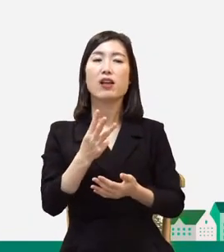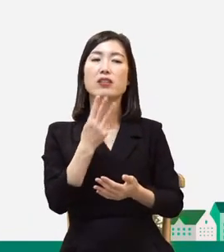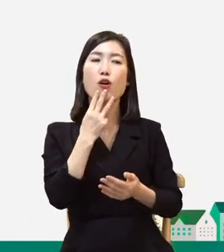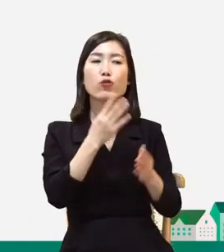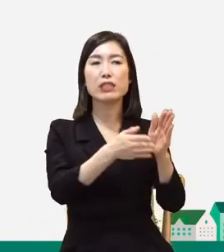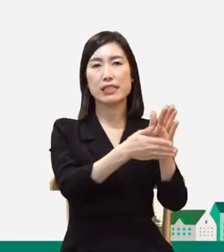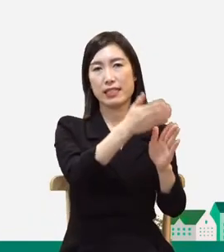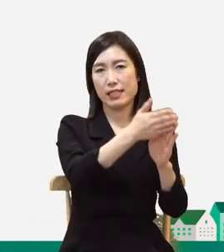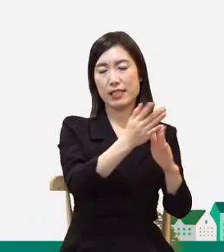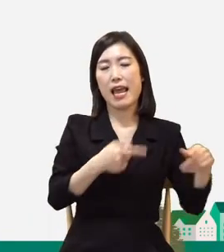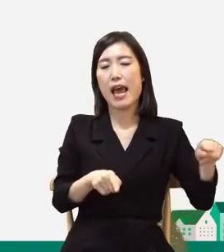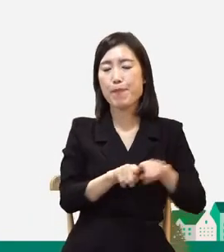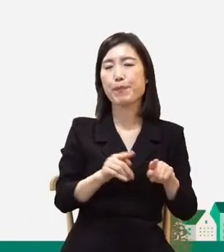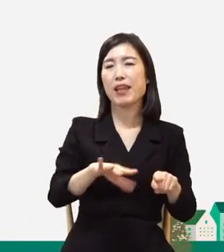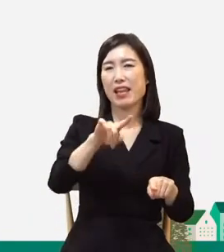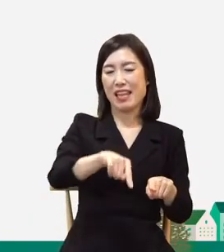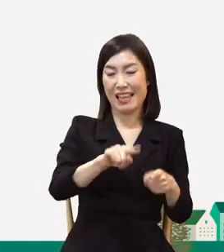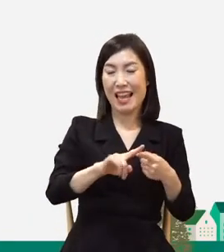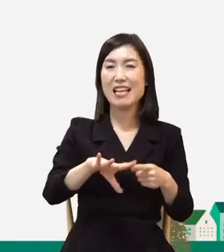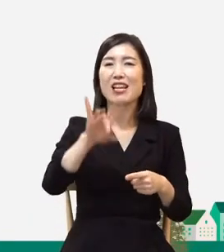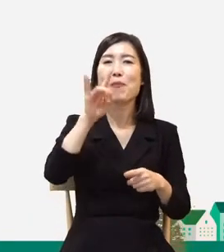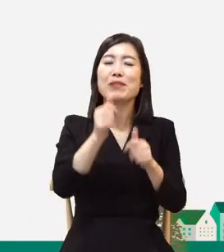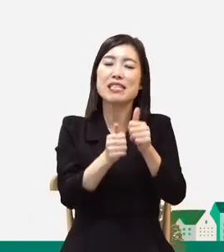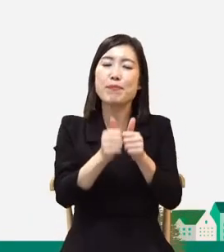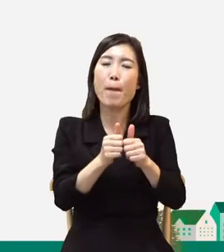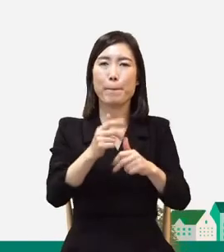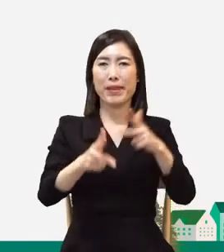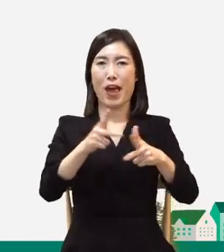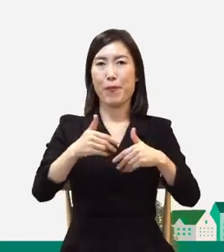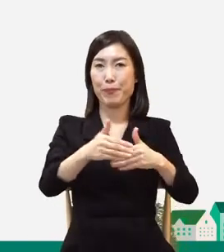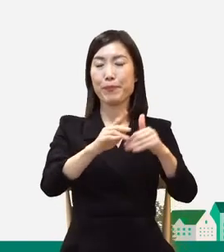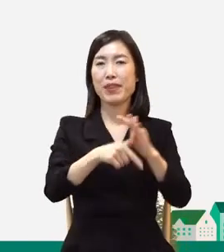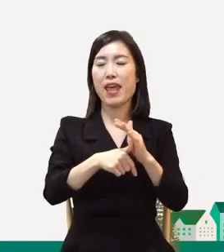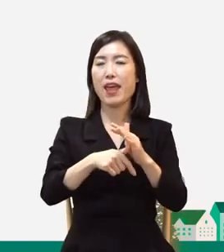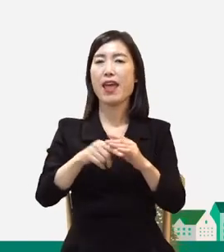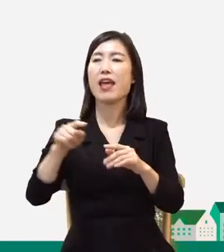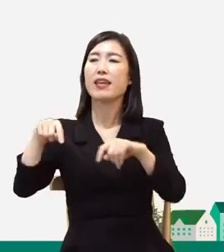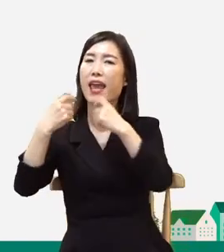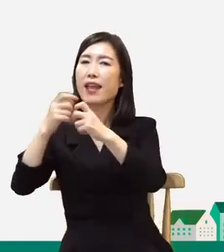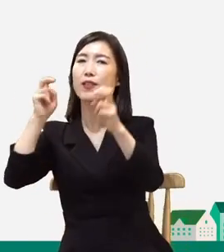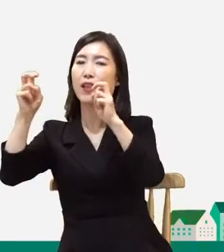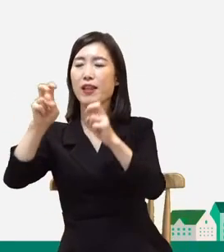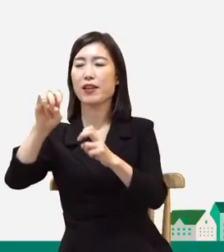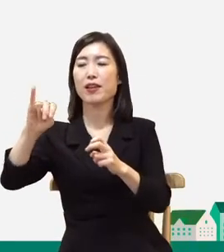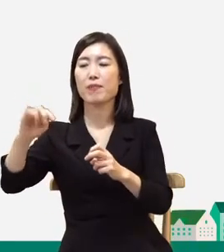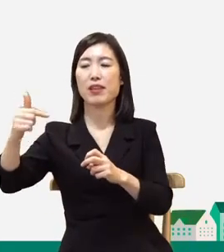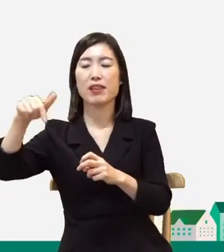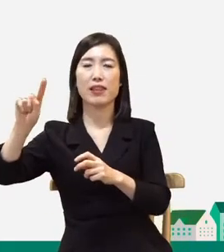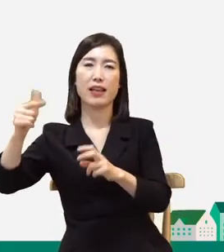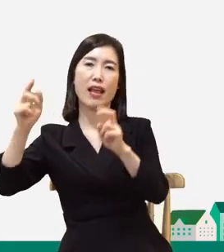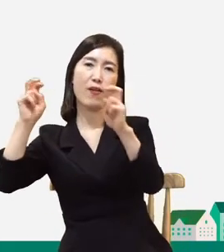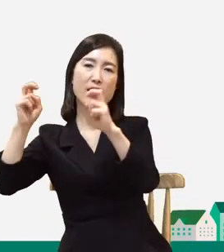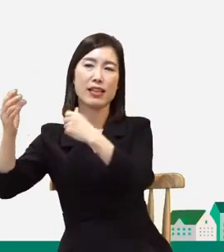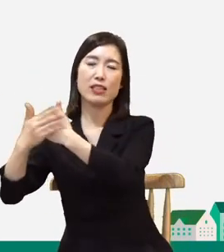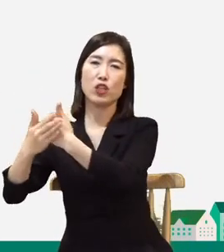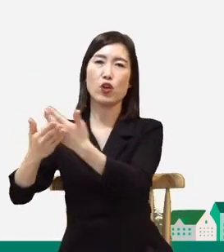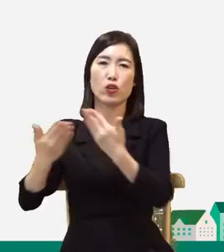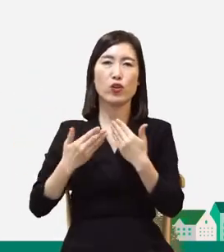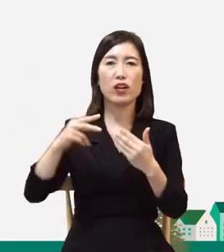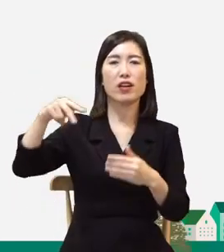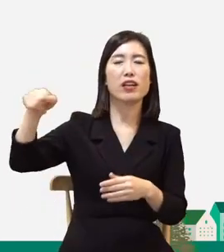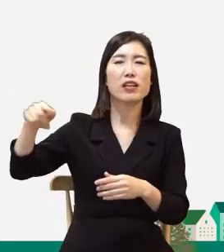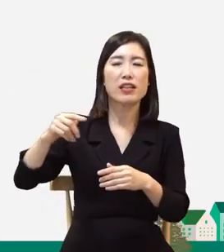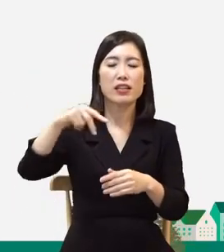서울시하고 함께 이제 시범 사업을 하기 전에 저희가 그 민간 기업의 후원을 받아서 성지하우스라는 그런